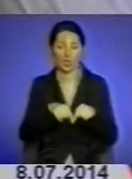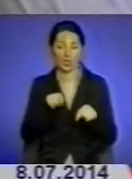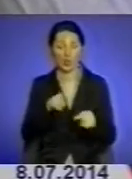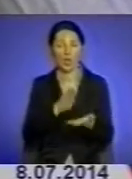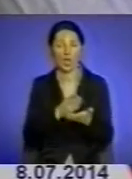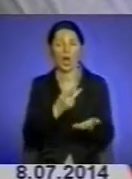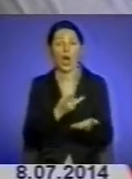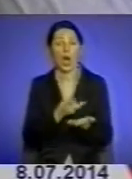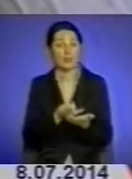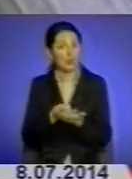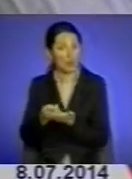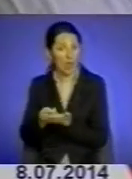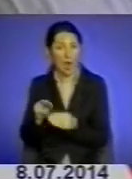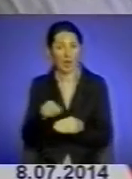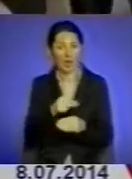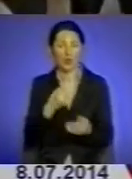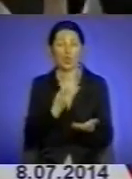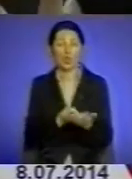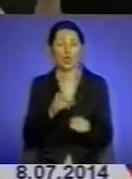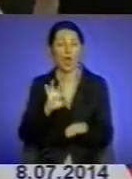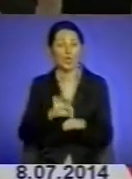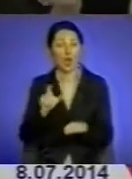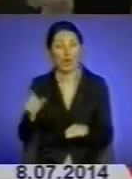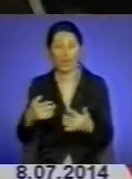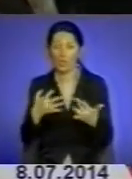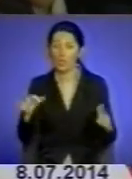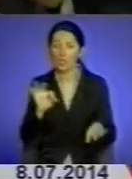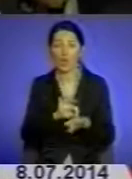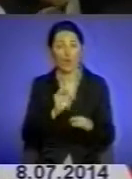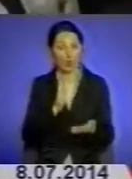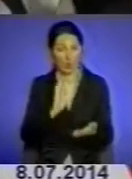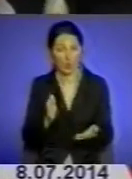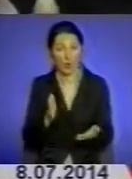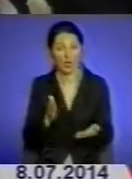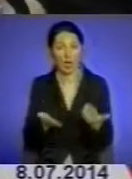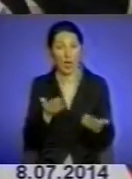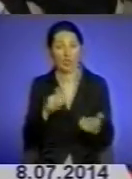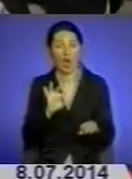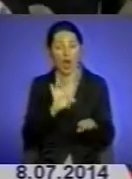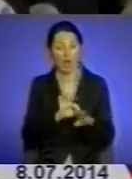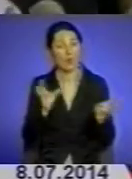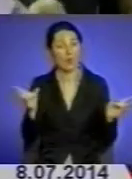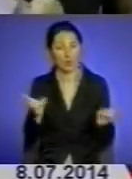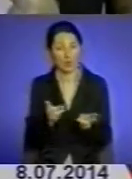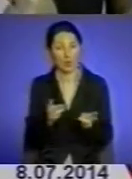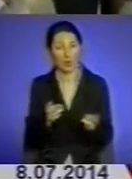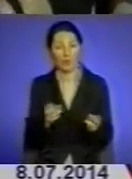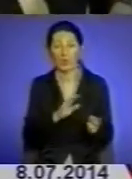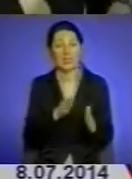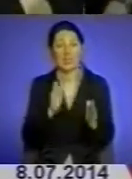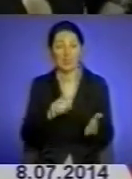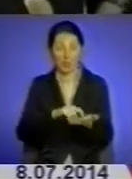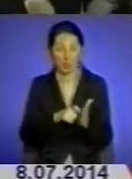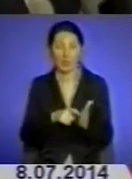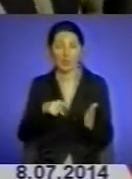стаціонар. Лікуються стаціонарні хворі. Різні хворі бувають. Але хворим потрібно, напевно, не тільки в палаті сидіти, а